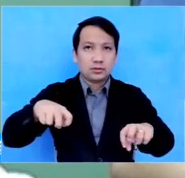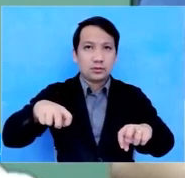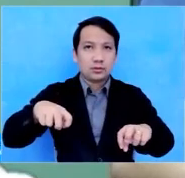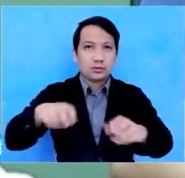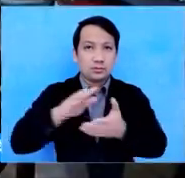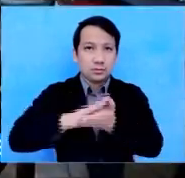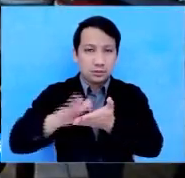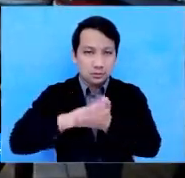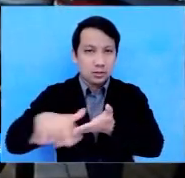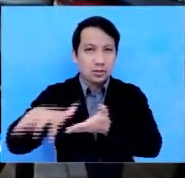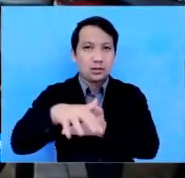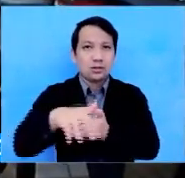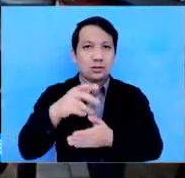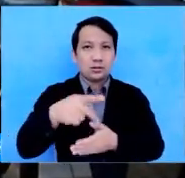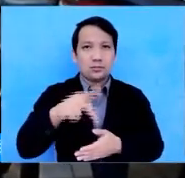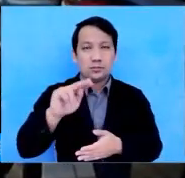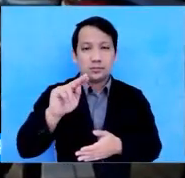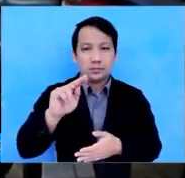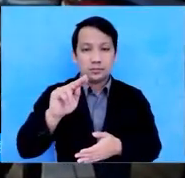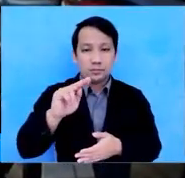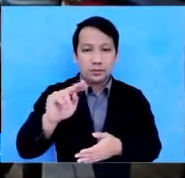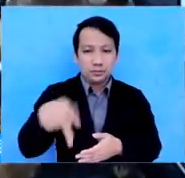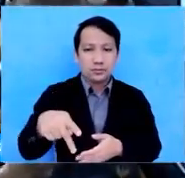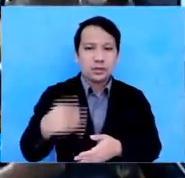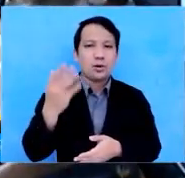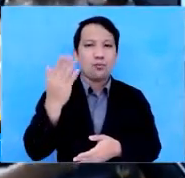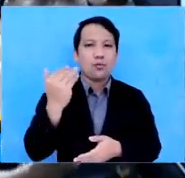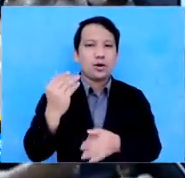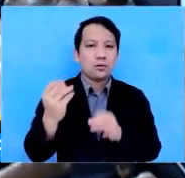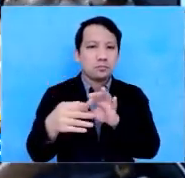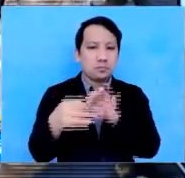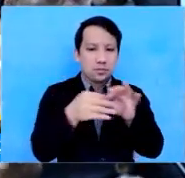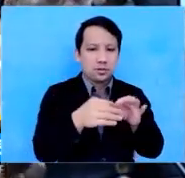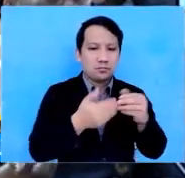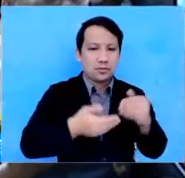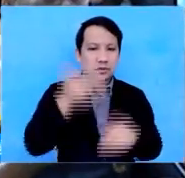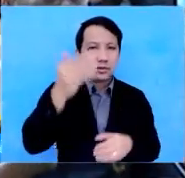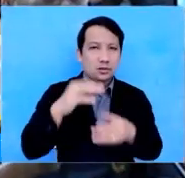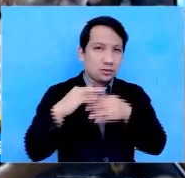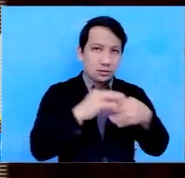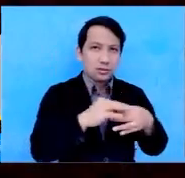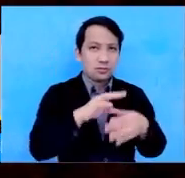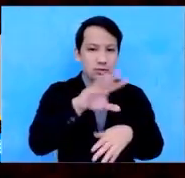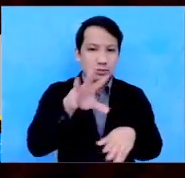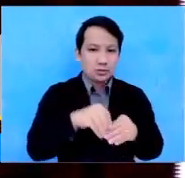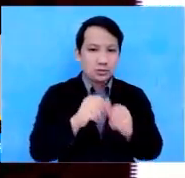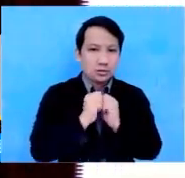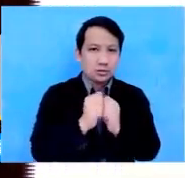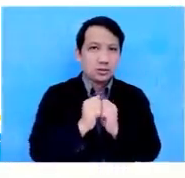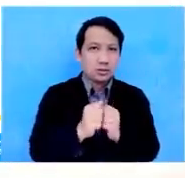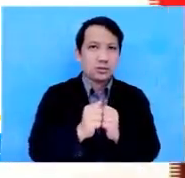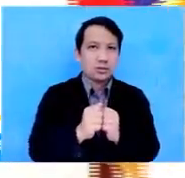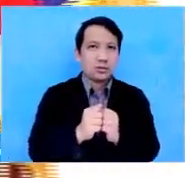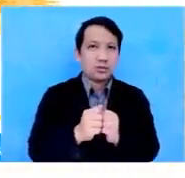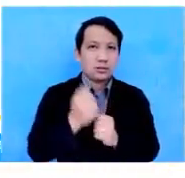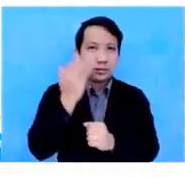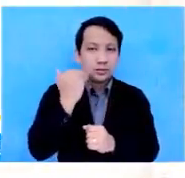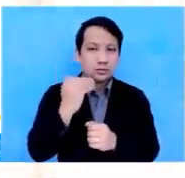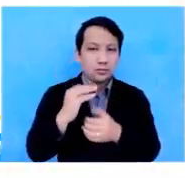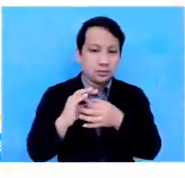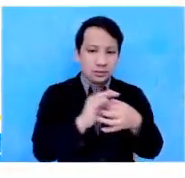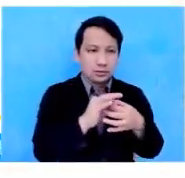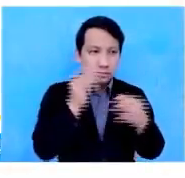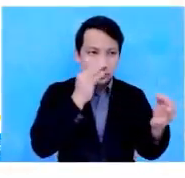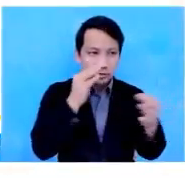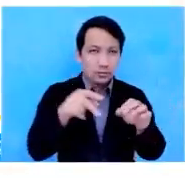sa hanay ng PNP dahil napag-alamang may mga matataas na opisyal na sangkot umano sa kalakaran ng illegal na droga